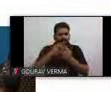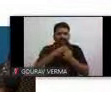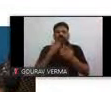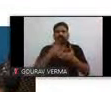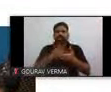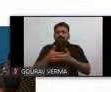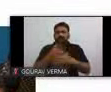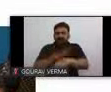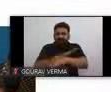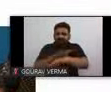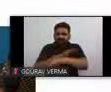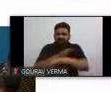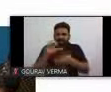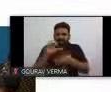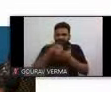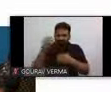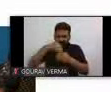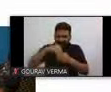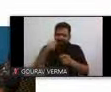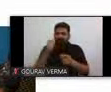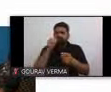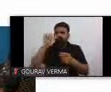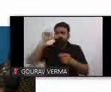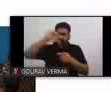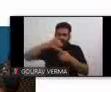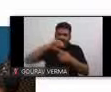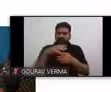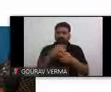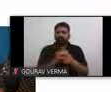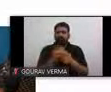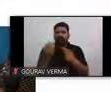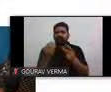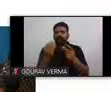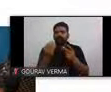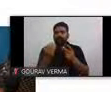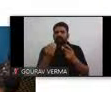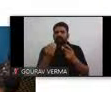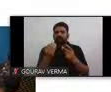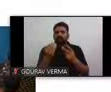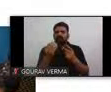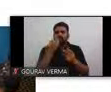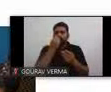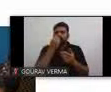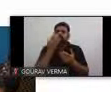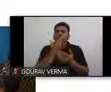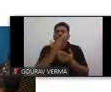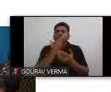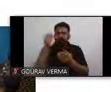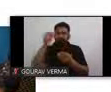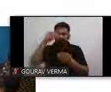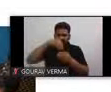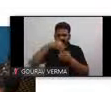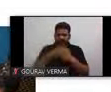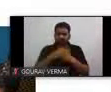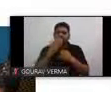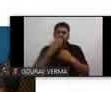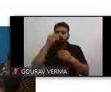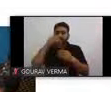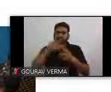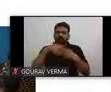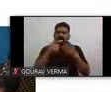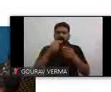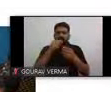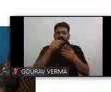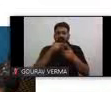है वो डालो और थोड़ा पानी डालो, उसमें थोड़ा सा cooking color जो है वो डाल दो, light color, और उसके अंदर